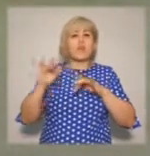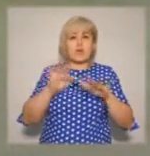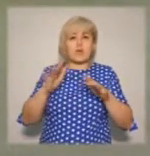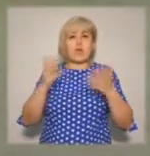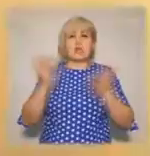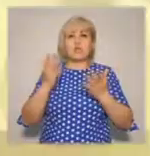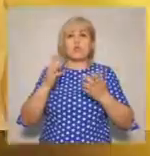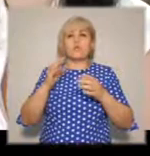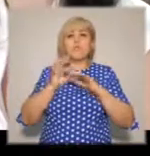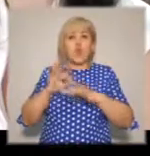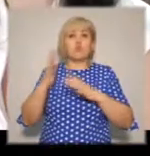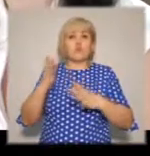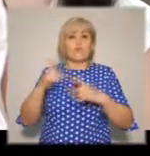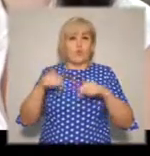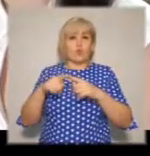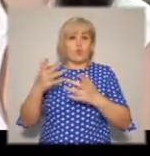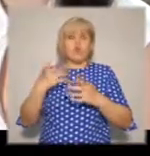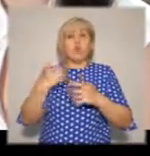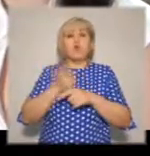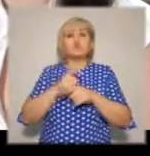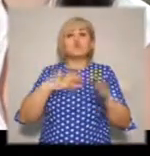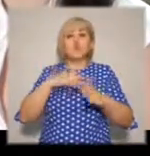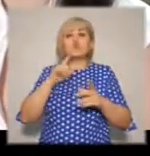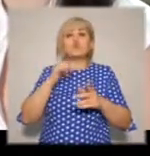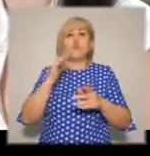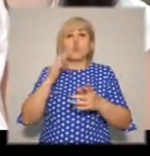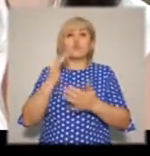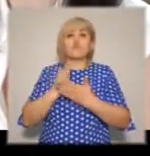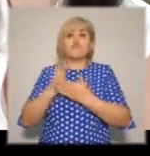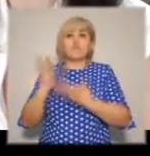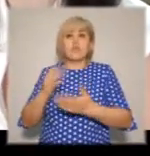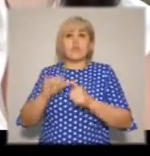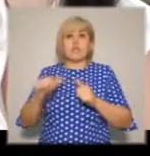значимых мероприятий, которое проходит в округе. Я очень рада, что